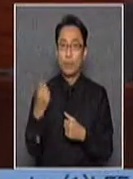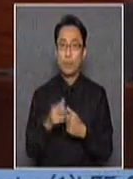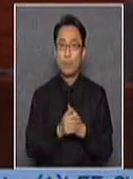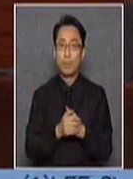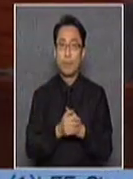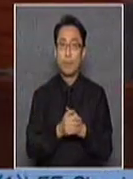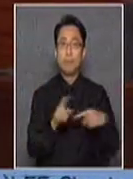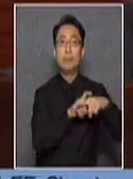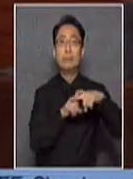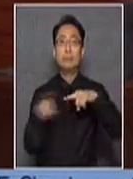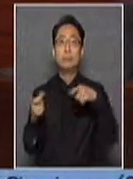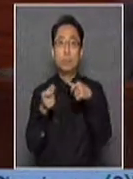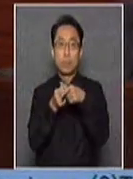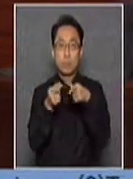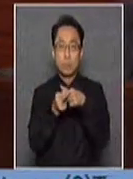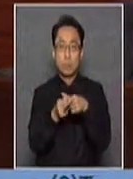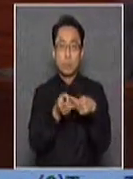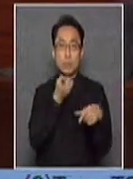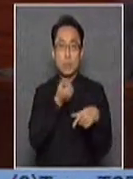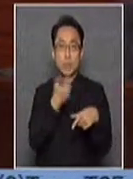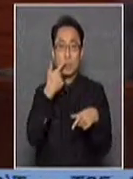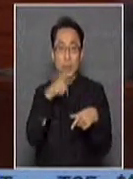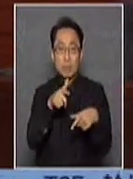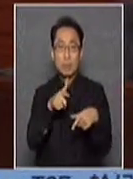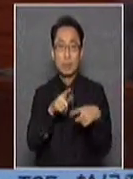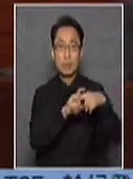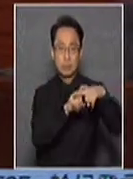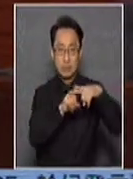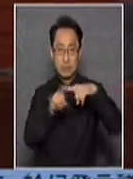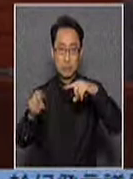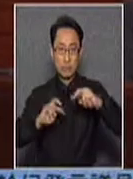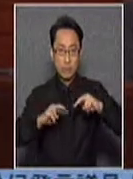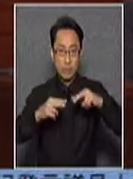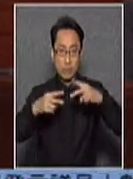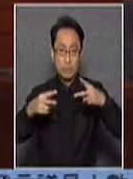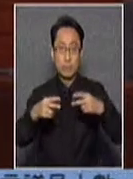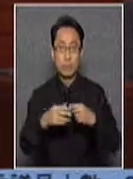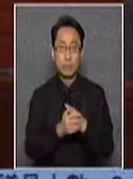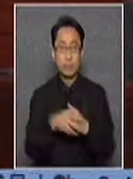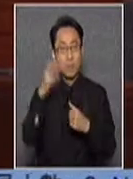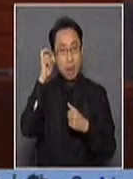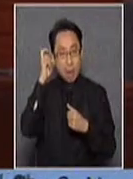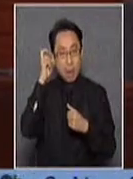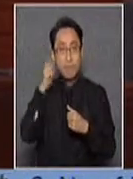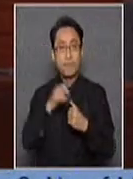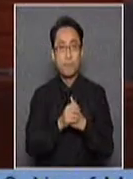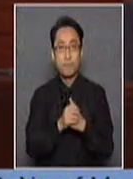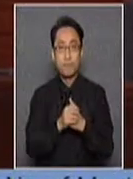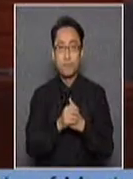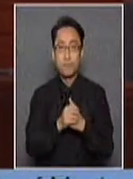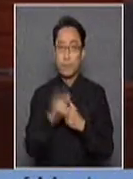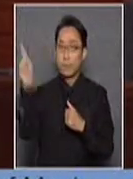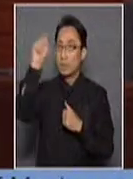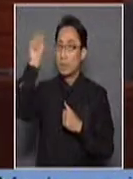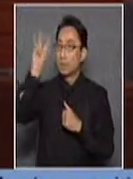公司提出這個新一代的電車的發展呢，我覺得應該要考慮，就是不是只是考慮天水圍、元